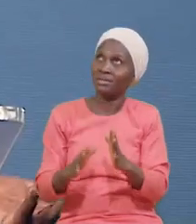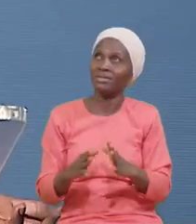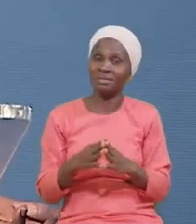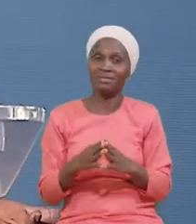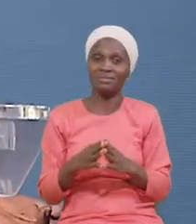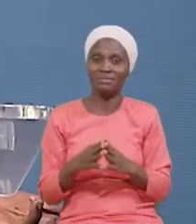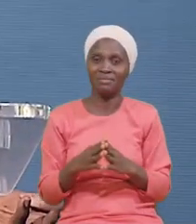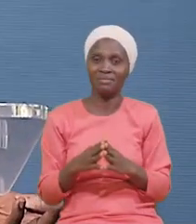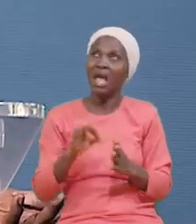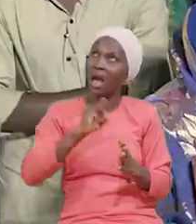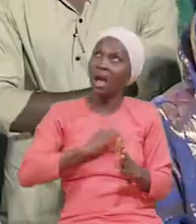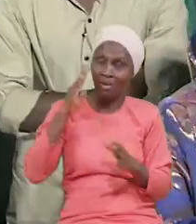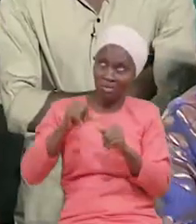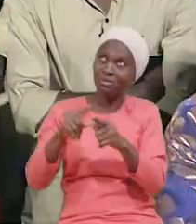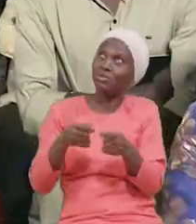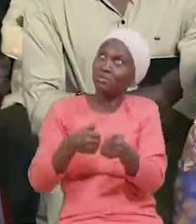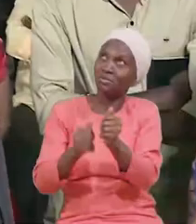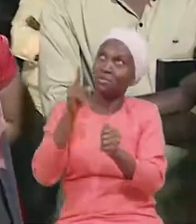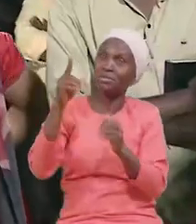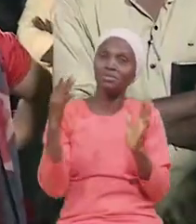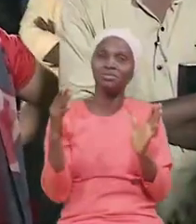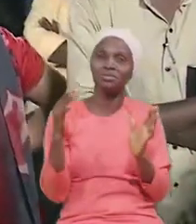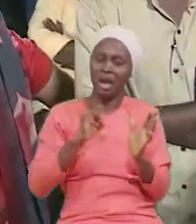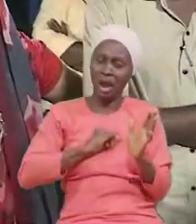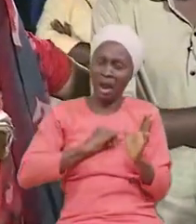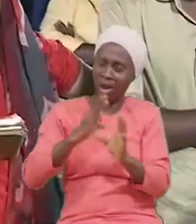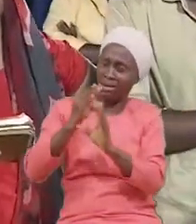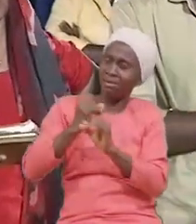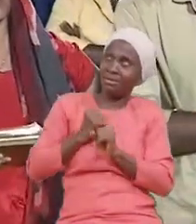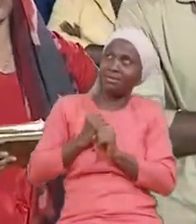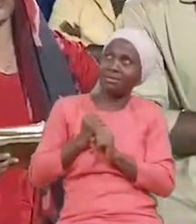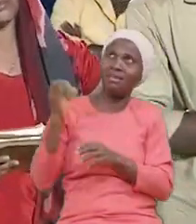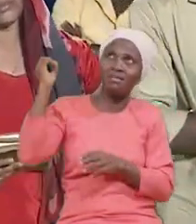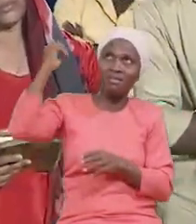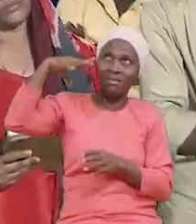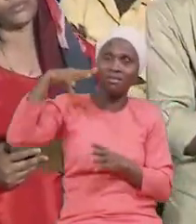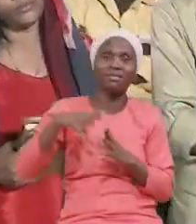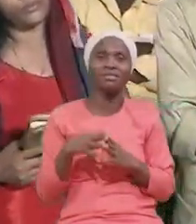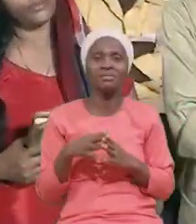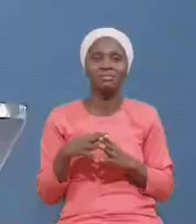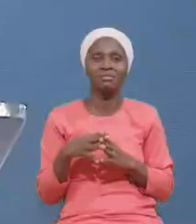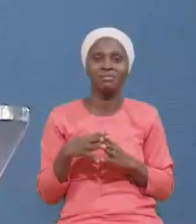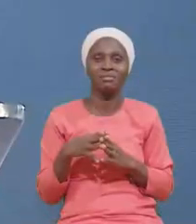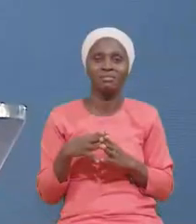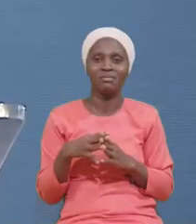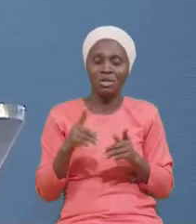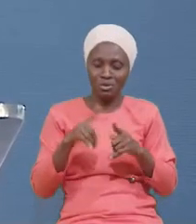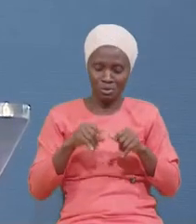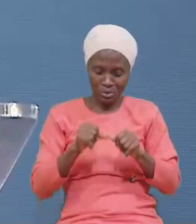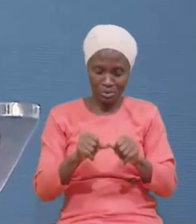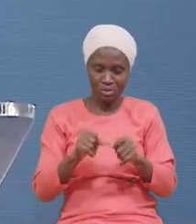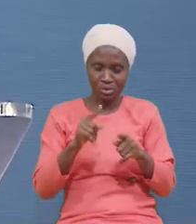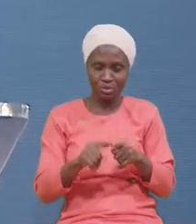ఆన్ ఫాలోయింగ్ యు. నేను నిన్నే వెంబడిస్తూ ఉంటాను. ఐ రిసీవ్ ద గ్రేస్. కృపను స్వీకరిస్తున్నాను. టు లివ్